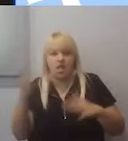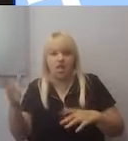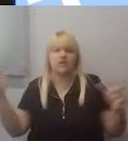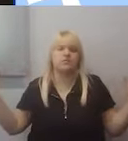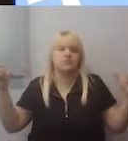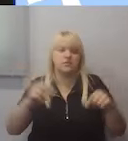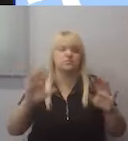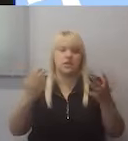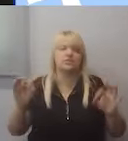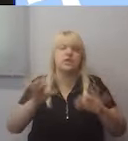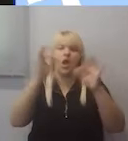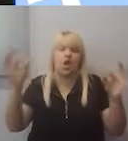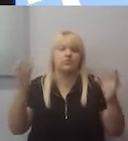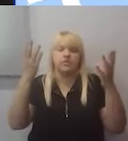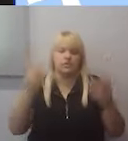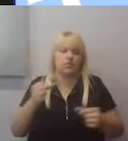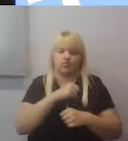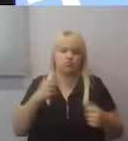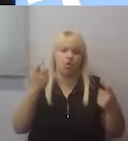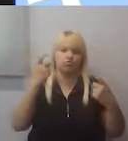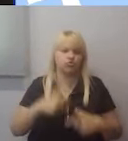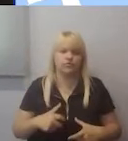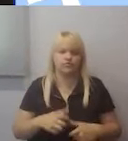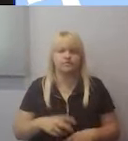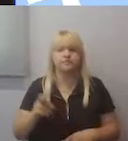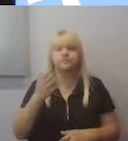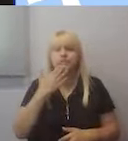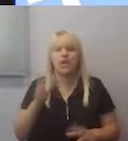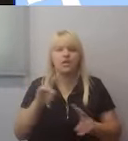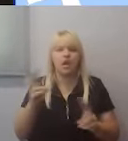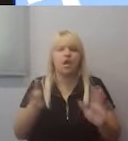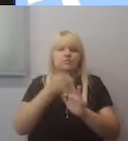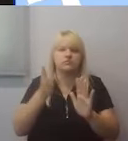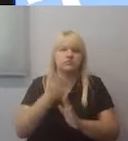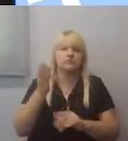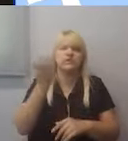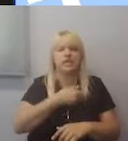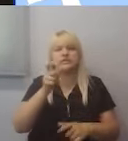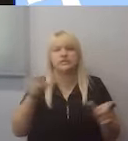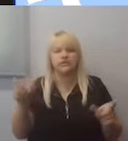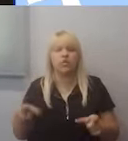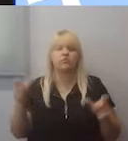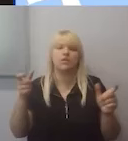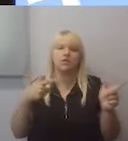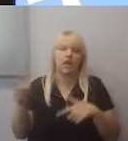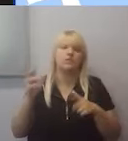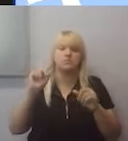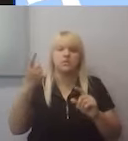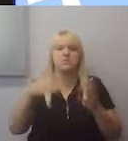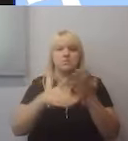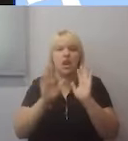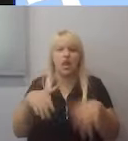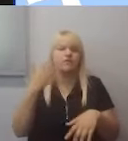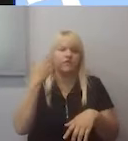būt pašiem paldies kā varētu sekmēt iedzīvotāju gatavību ar pirmo palīdzību lai nmpd vieglāk krīzē ir kādas